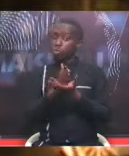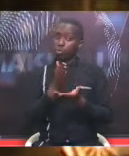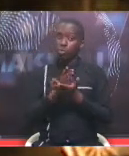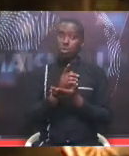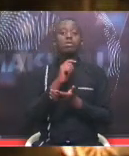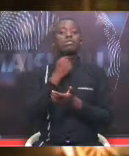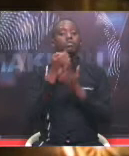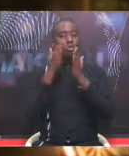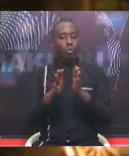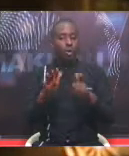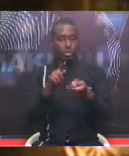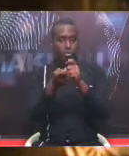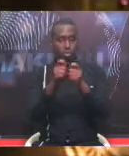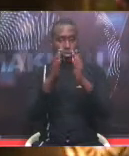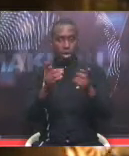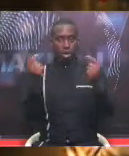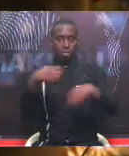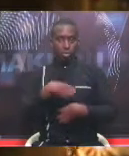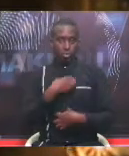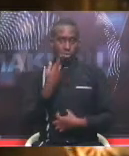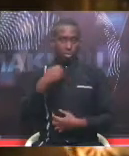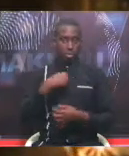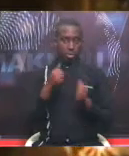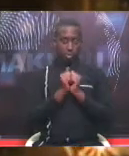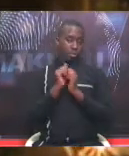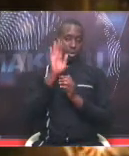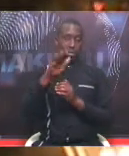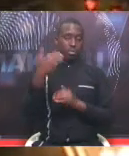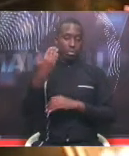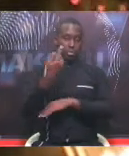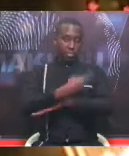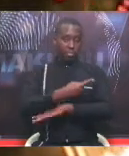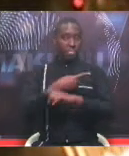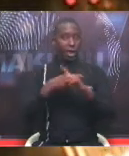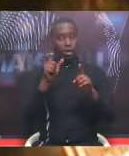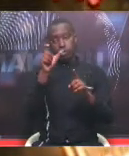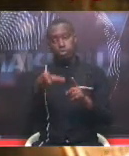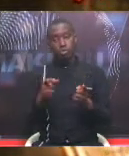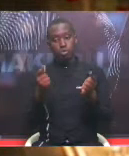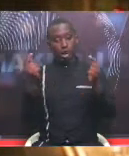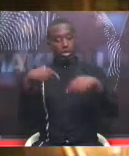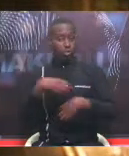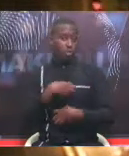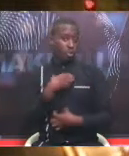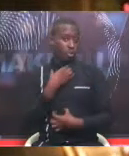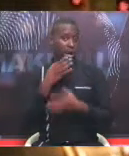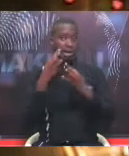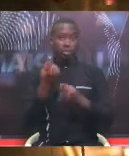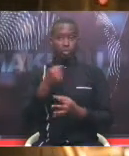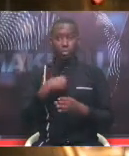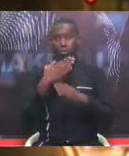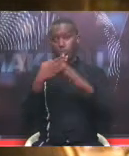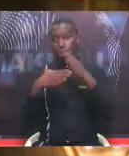umufungwa asuwe twebwe icya mbere twe twiriranwa nabo tubana nabo umunsi kundi ariko buryo iyo umuntu asuwe hari icyo